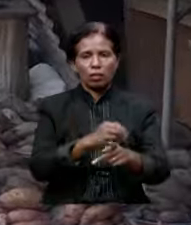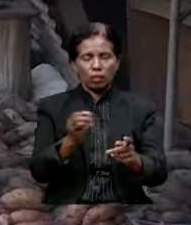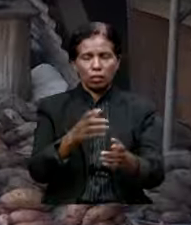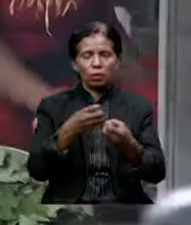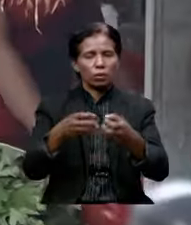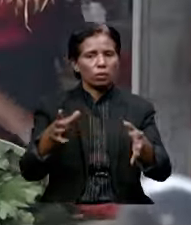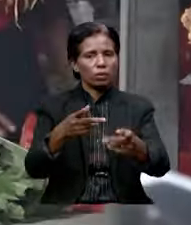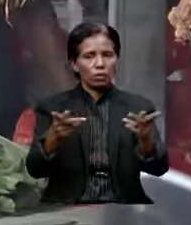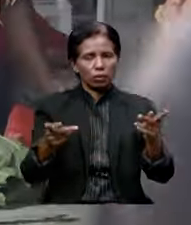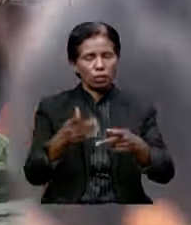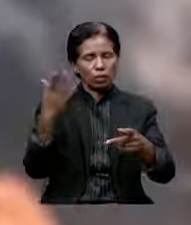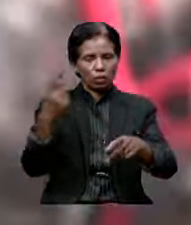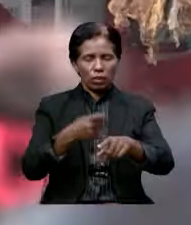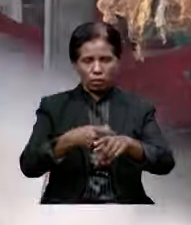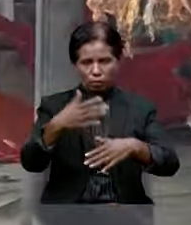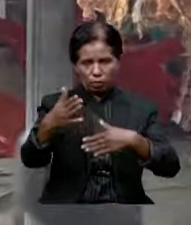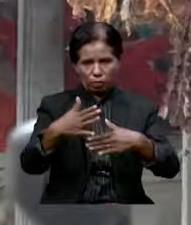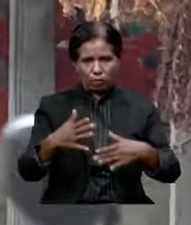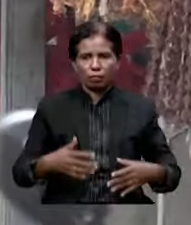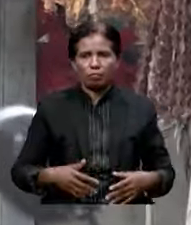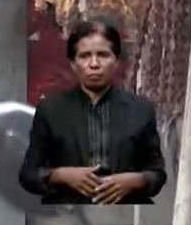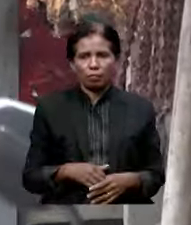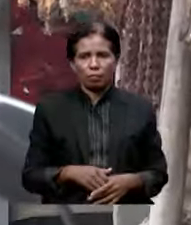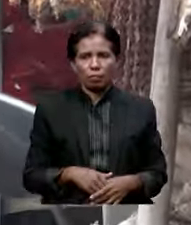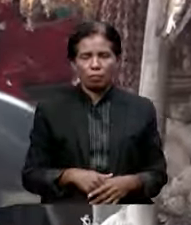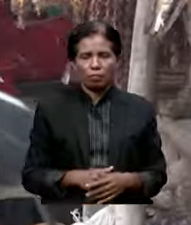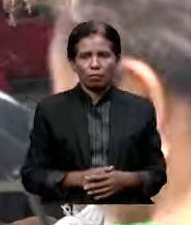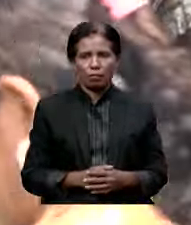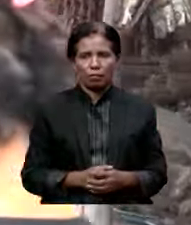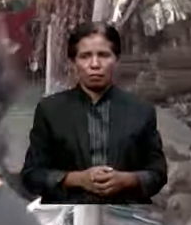hamamok fatin refere iha tempo badak Felicia Fonseca bem-vinda Ximenes Ziemen.